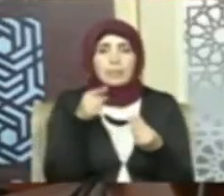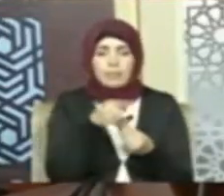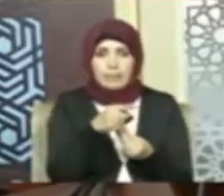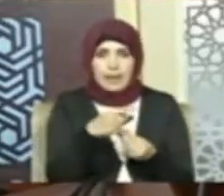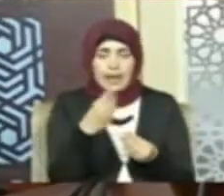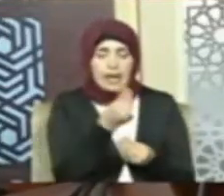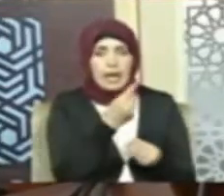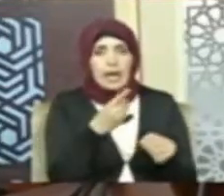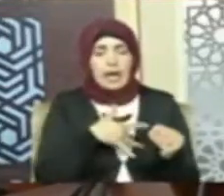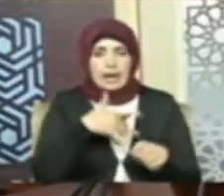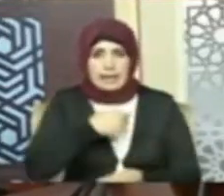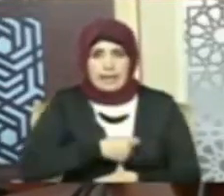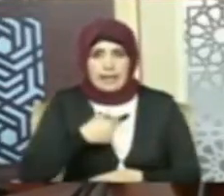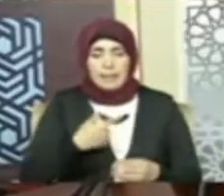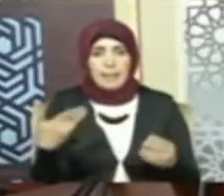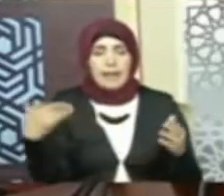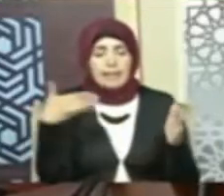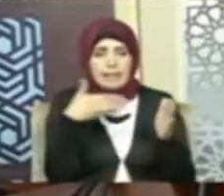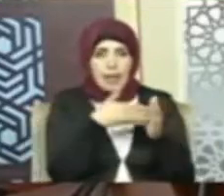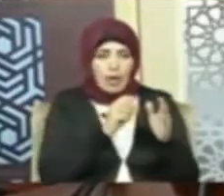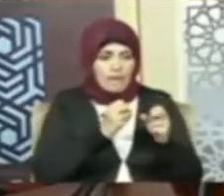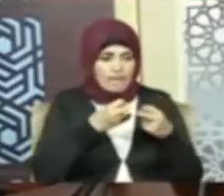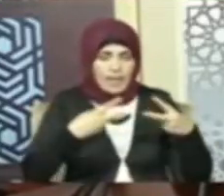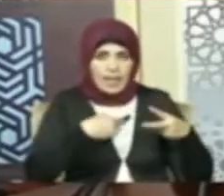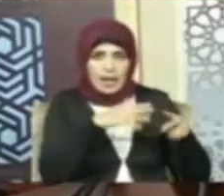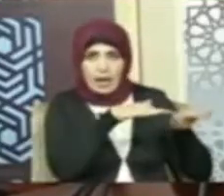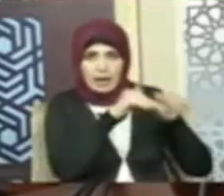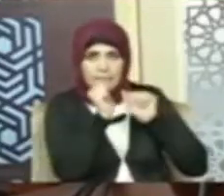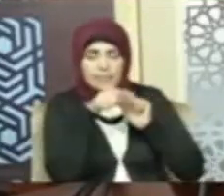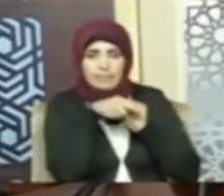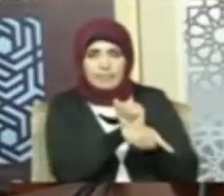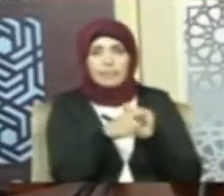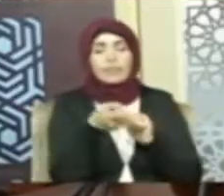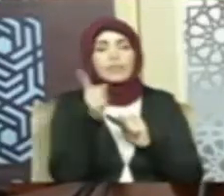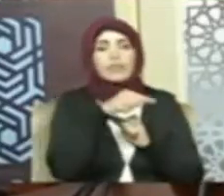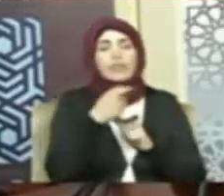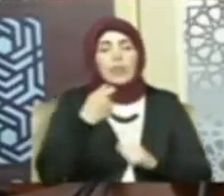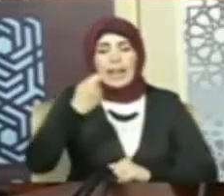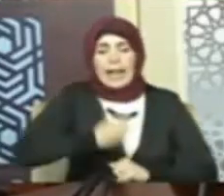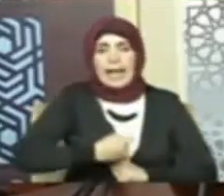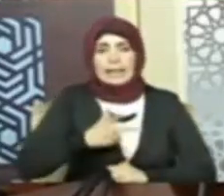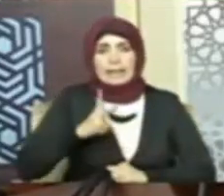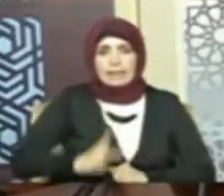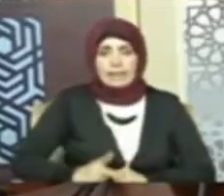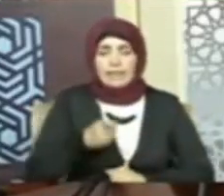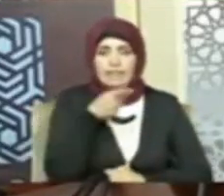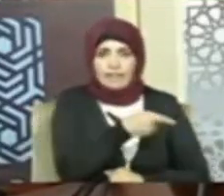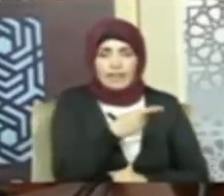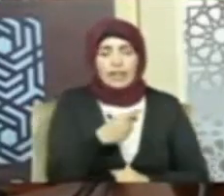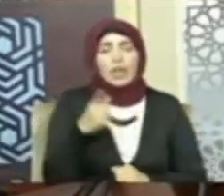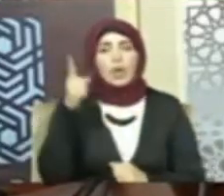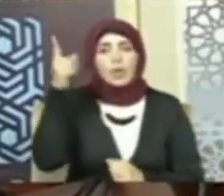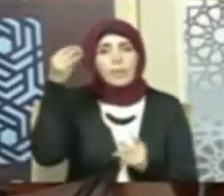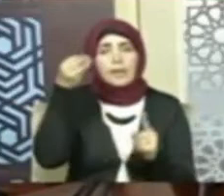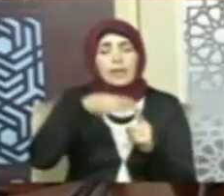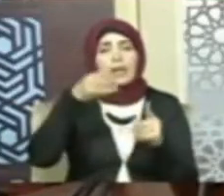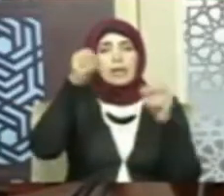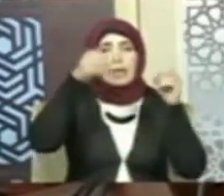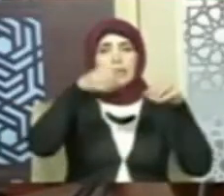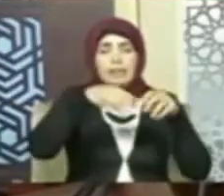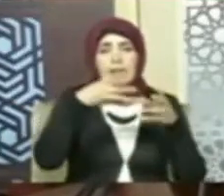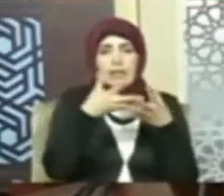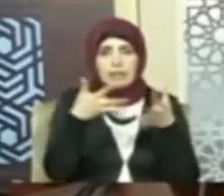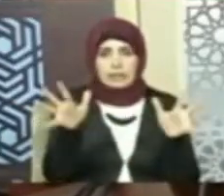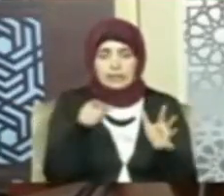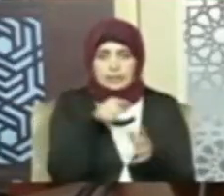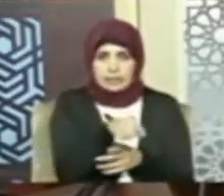بالحج وبخاصة إلى أغنياء القوم ومن وسع الله عليهم